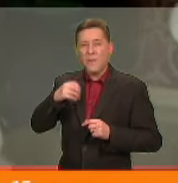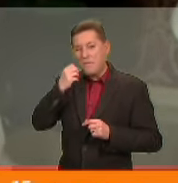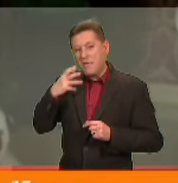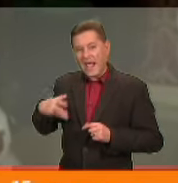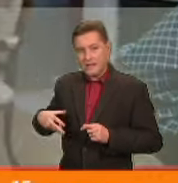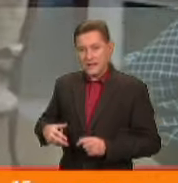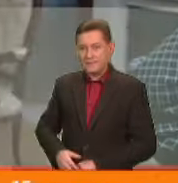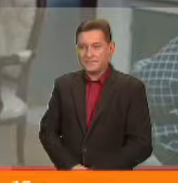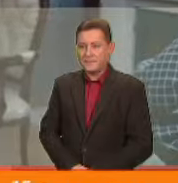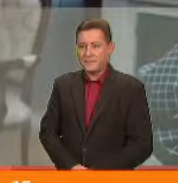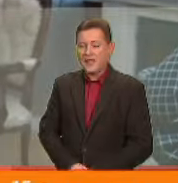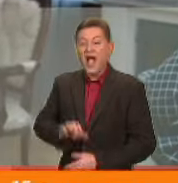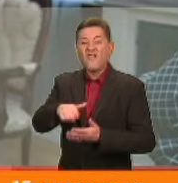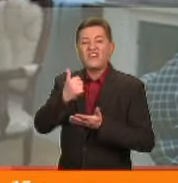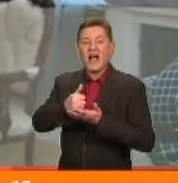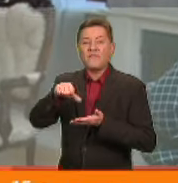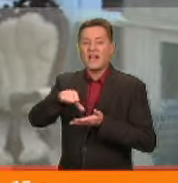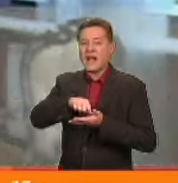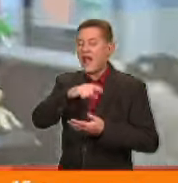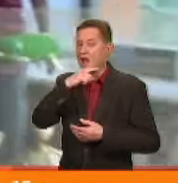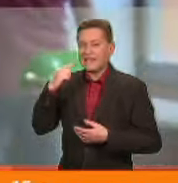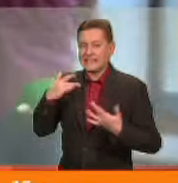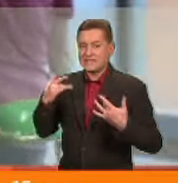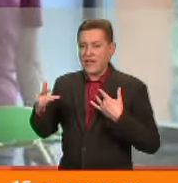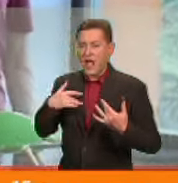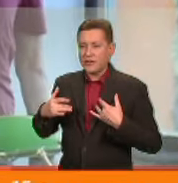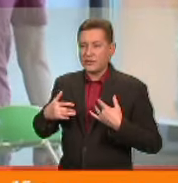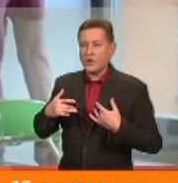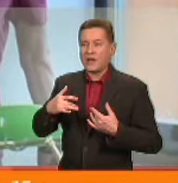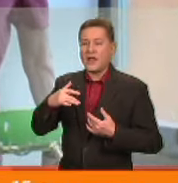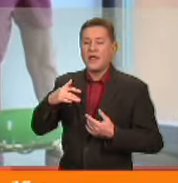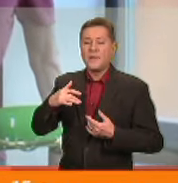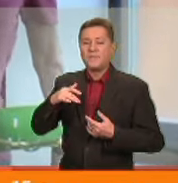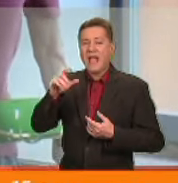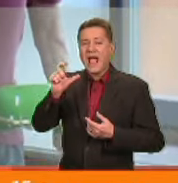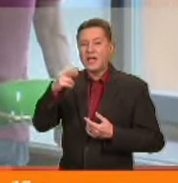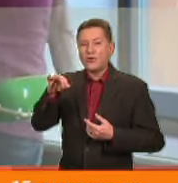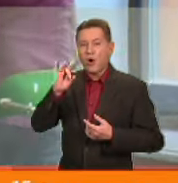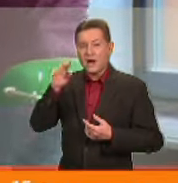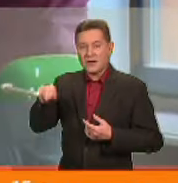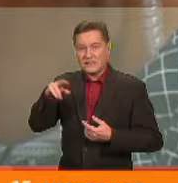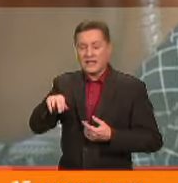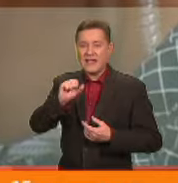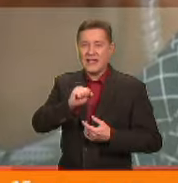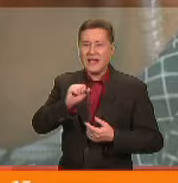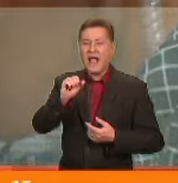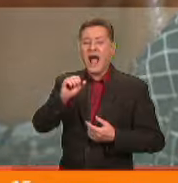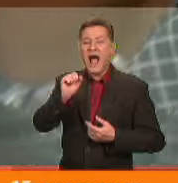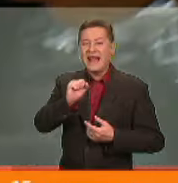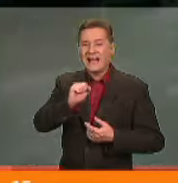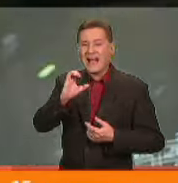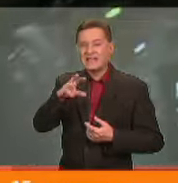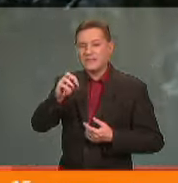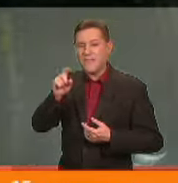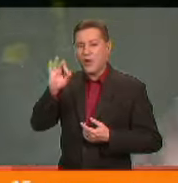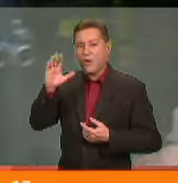Пена. В главных ролях российские актеры. Олигарх Эдуард Трухменев, его сестра Алика Смехова. Интервью от